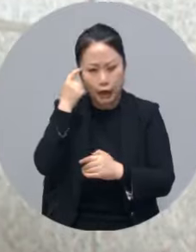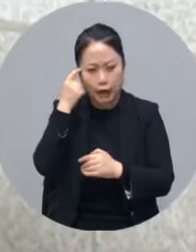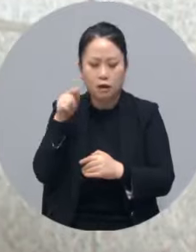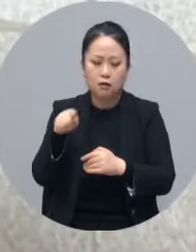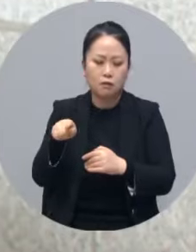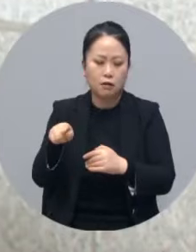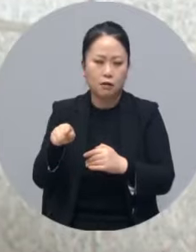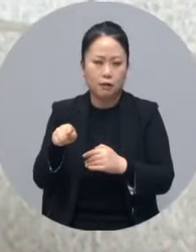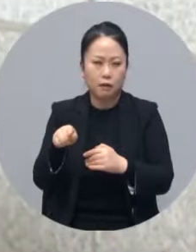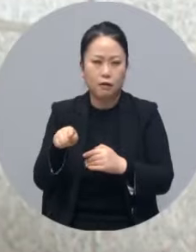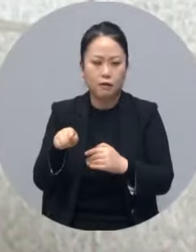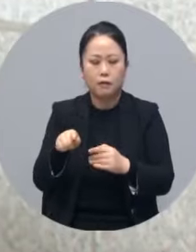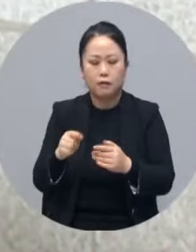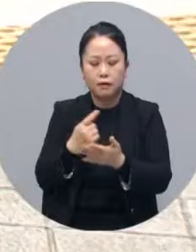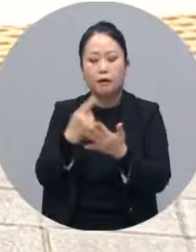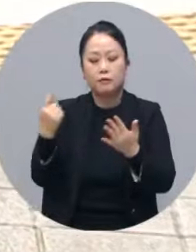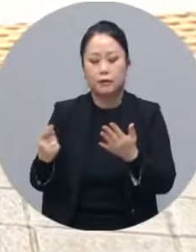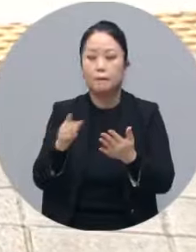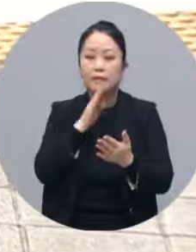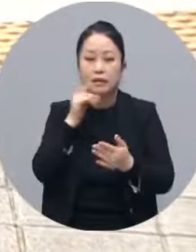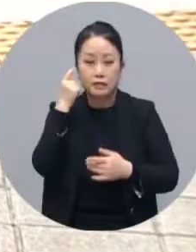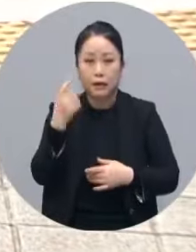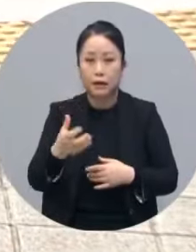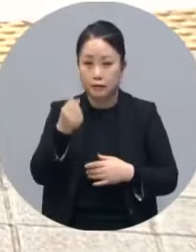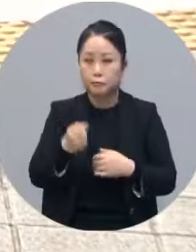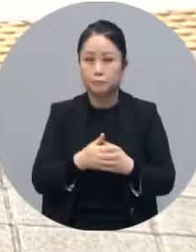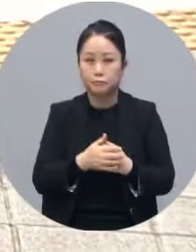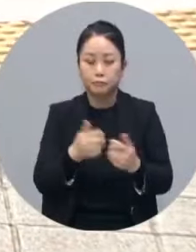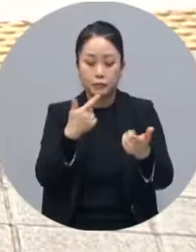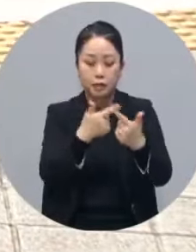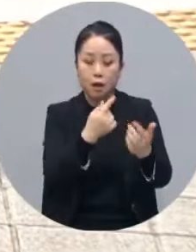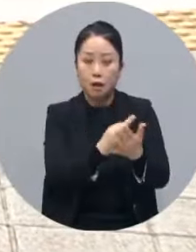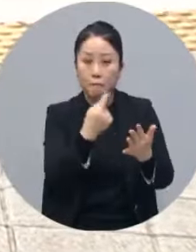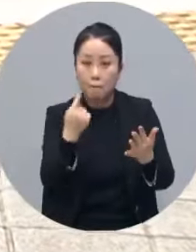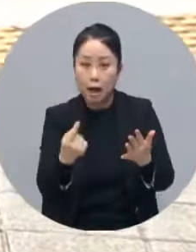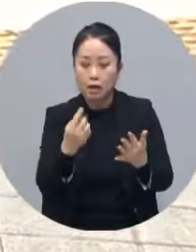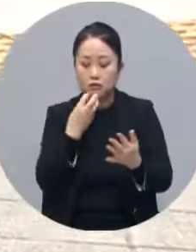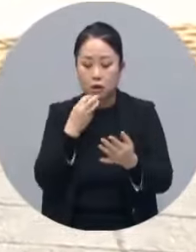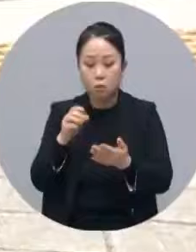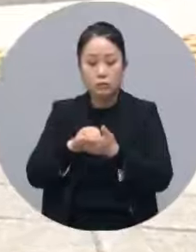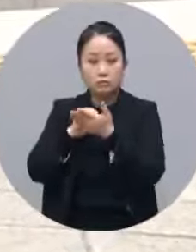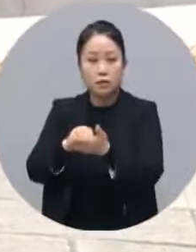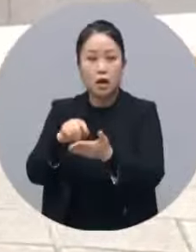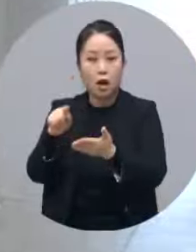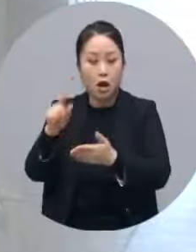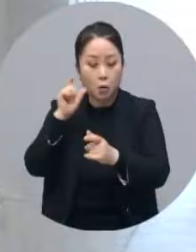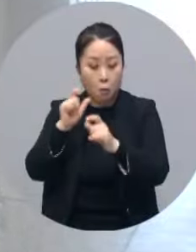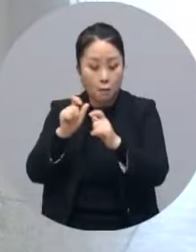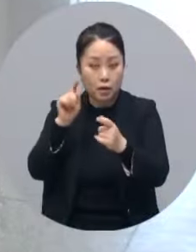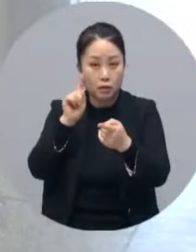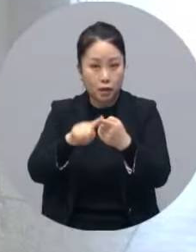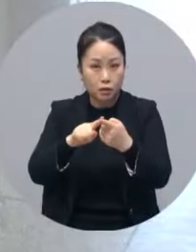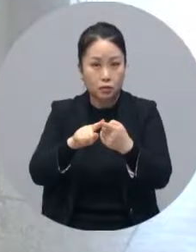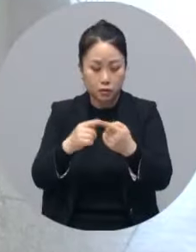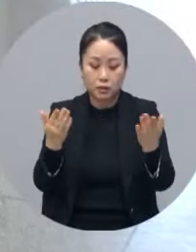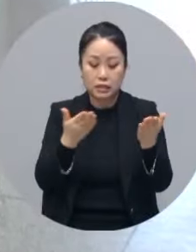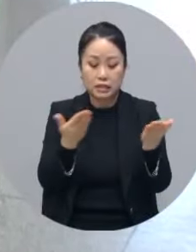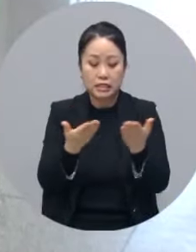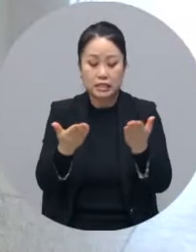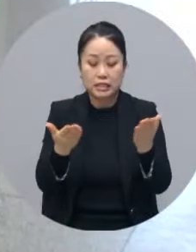있으면 가는 게 맞다라고 생각을 합니다. 탈부산, 인서울의 고민은 지역 취업 준비생들에겐 대부분